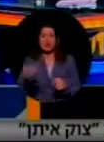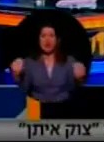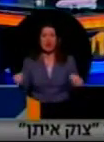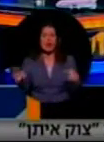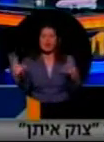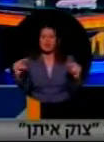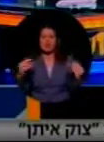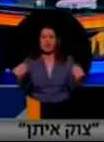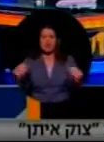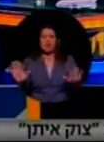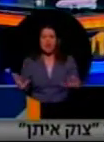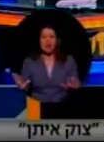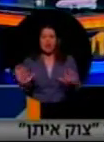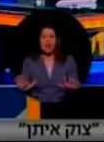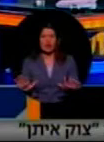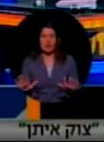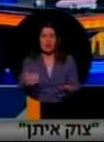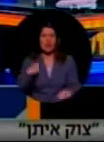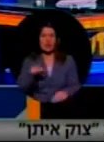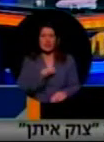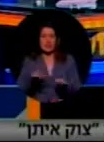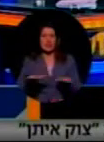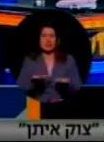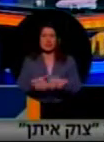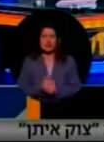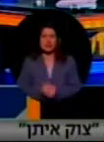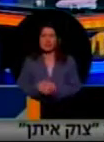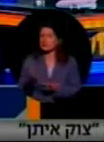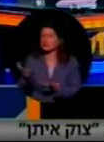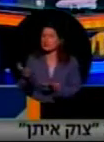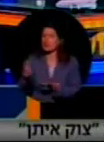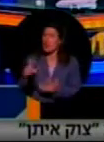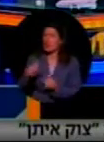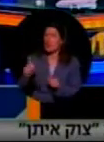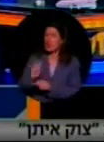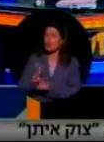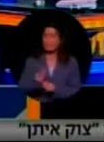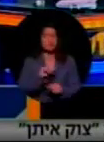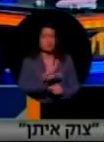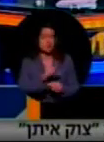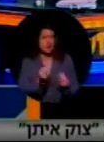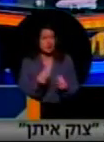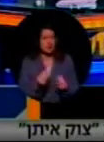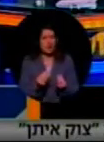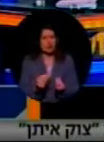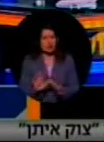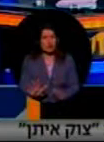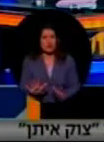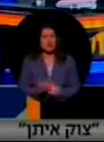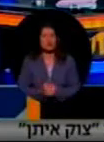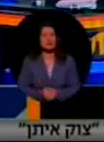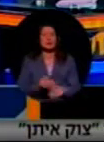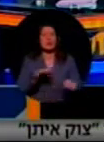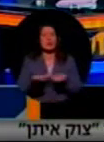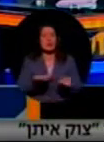מהממשלה, בממשלה לא משלמים. הוא כבר לא בממשלה. לא, אני לא בממשלה. אתה במנטליות עדיין. אני לא בממשלה ולא חוזר, אבל לא, אבל... never say never, אתה יודע.